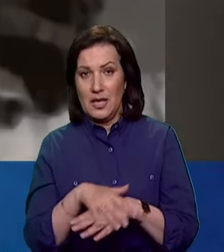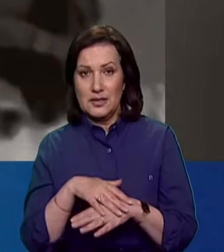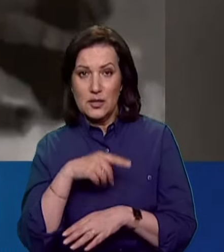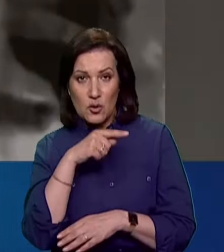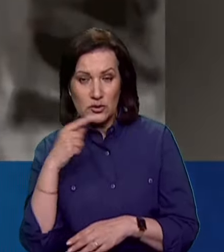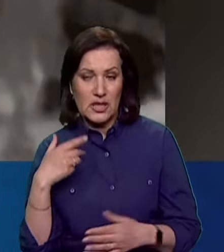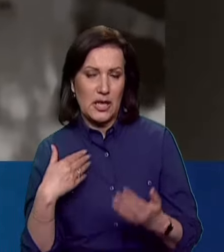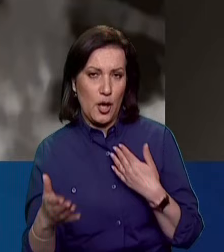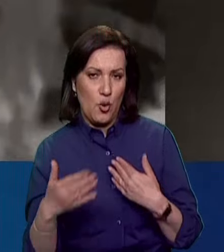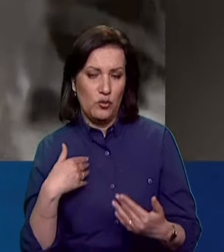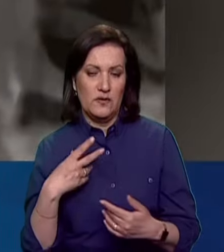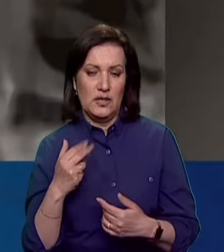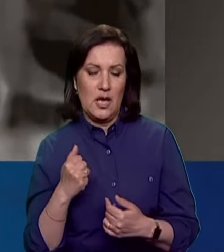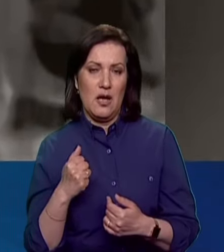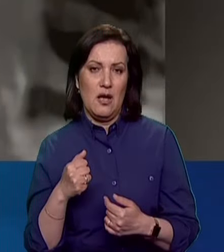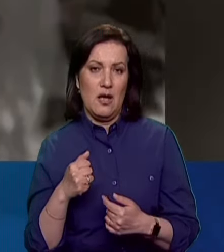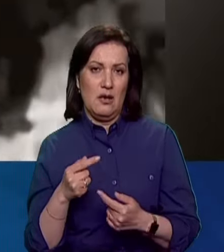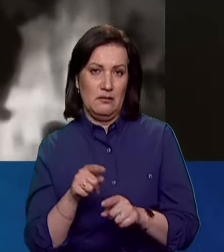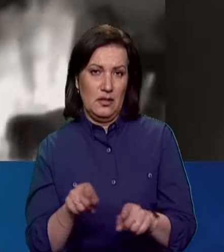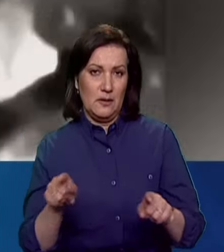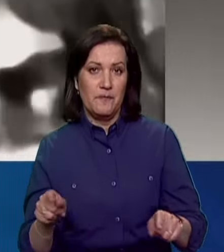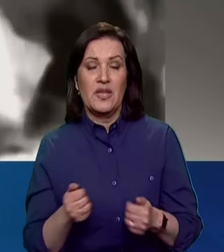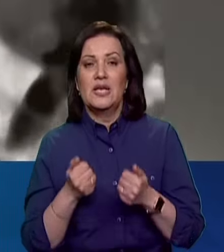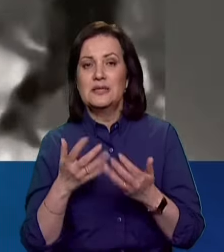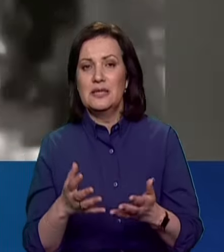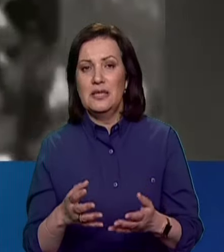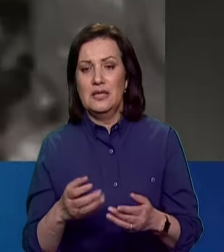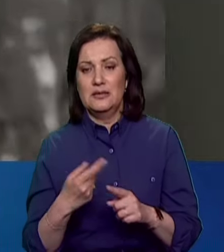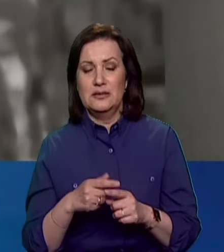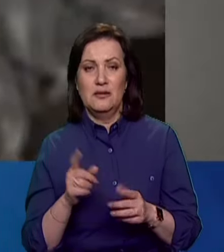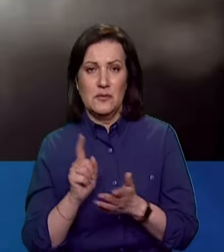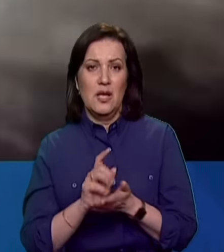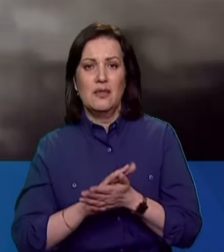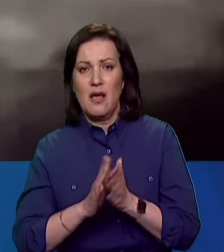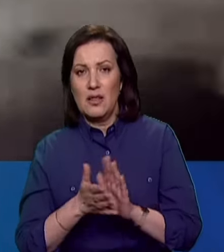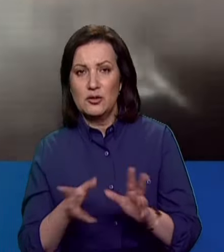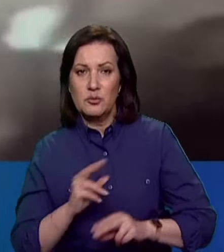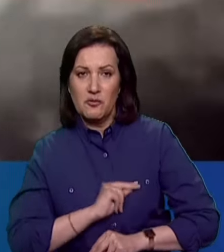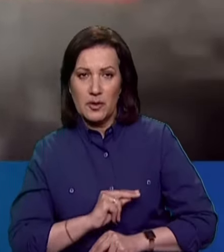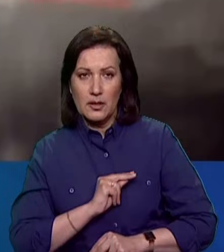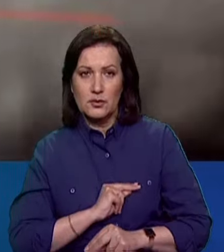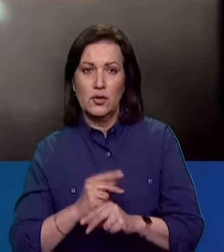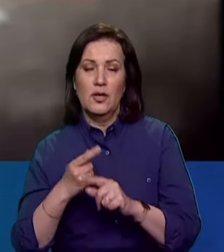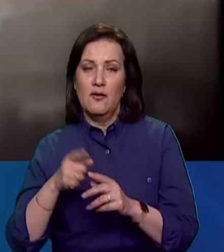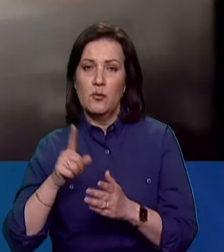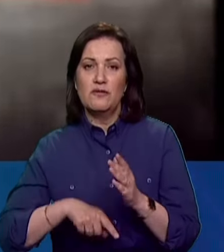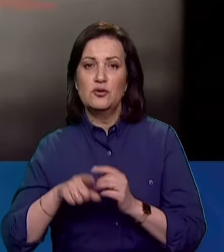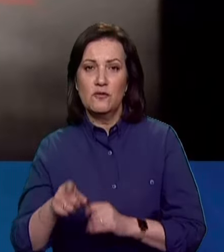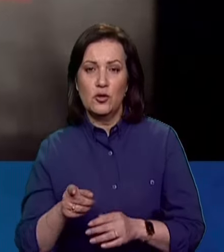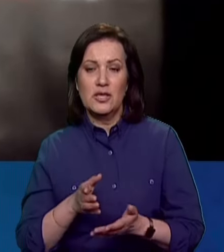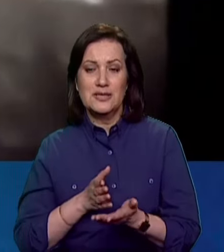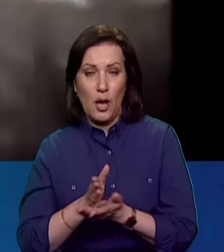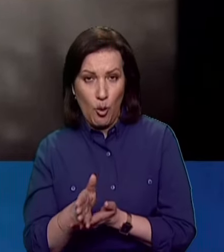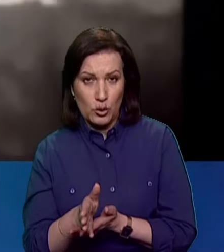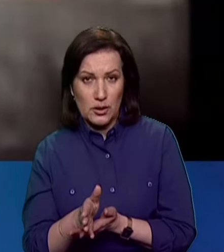населення росіян реагуватиме на них вкотре, наскільки їм вдалося налагодити співпрацю, бо впевнений, що туди вони